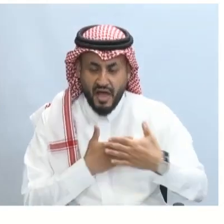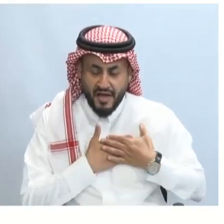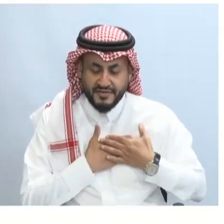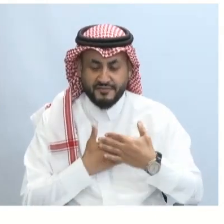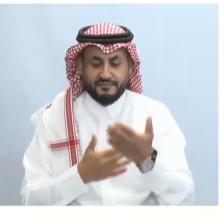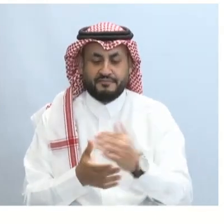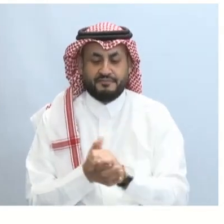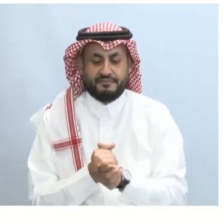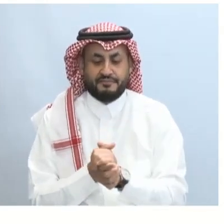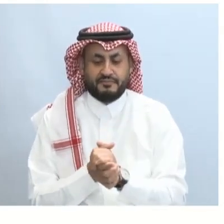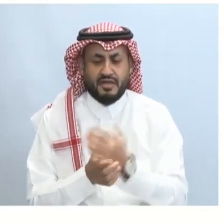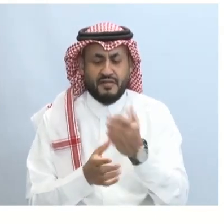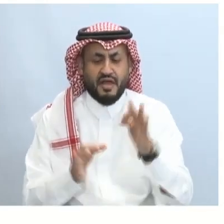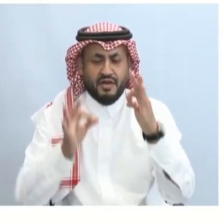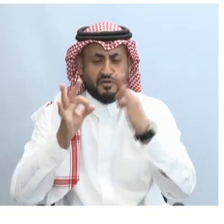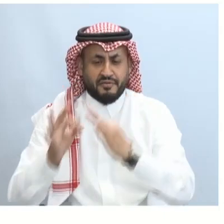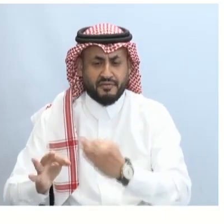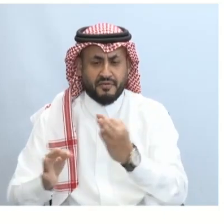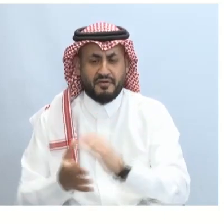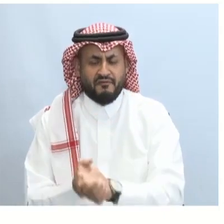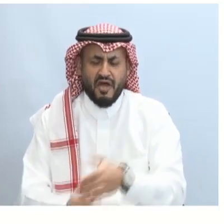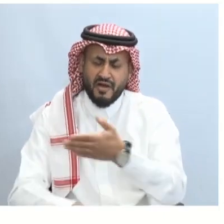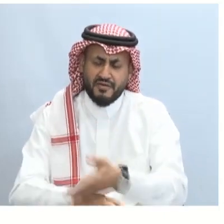منه فمن عفا